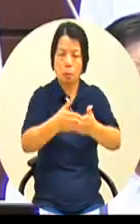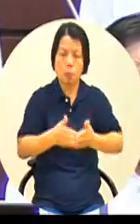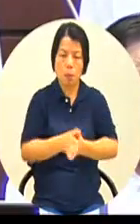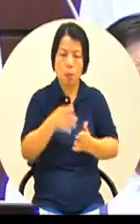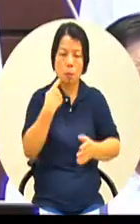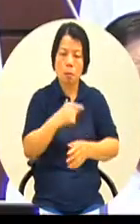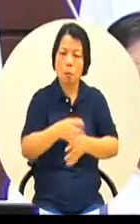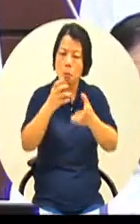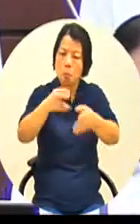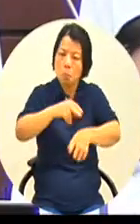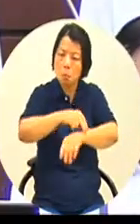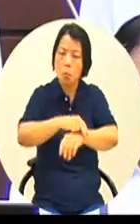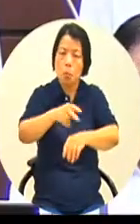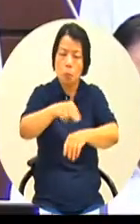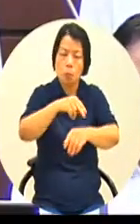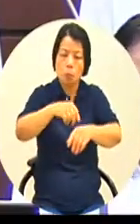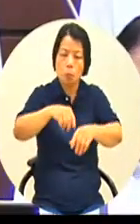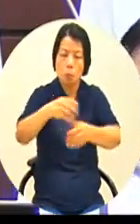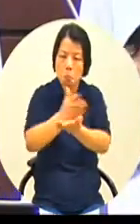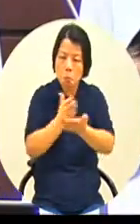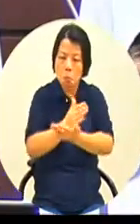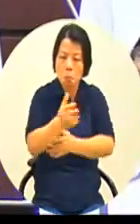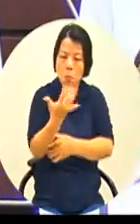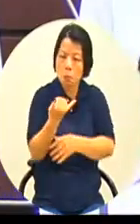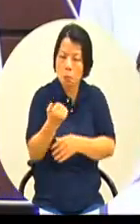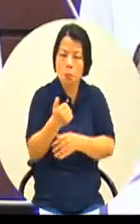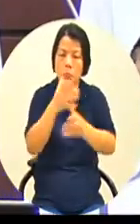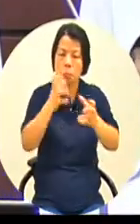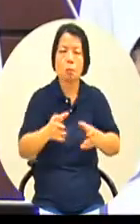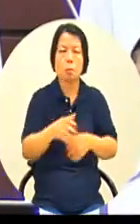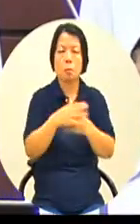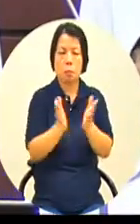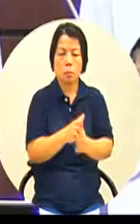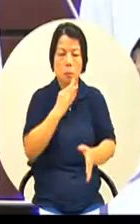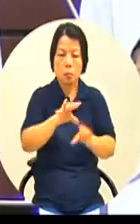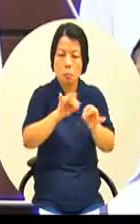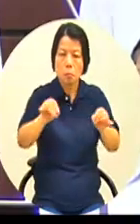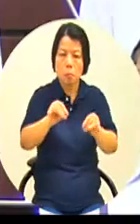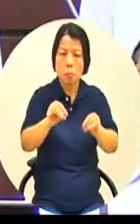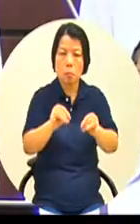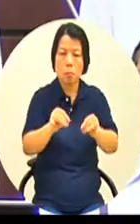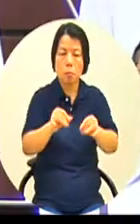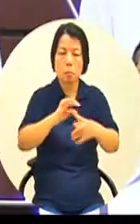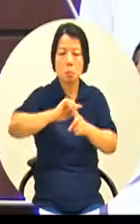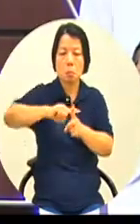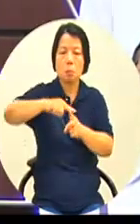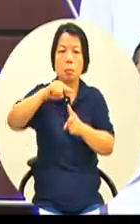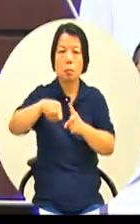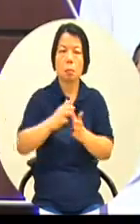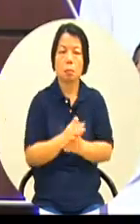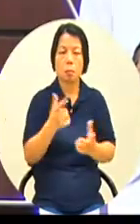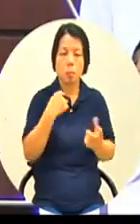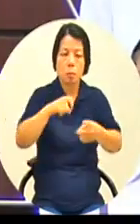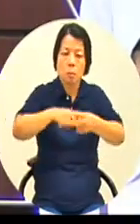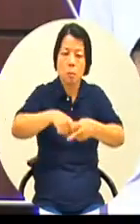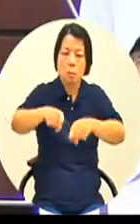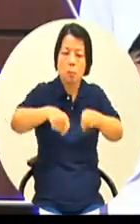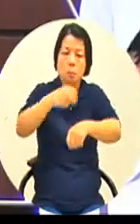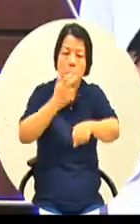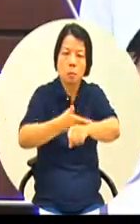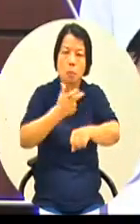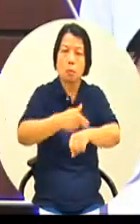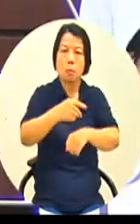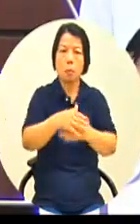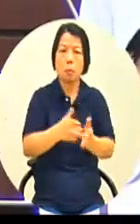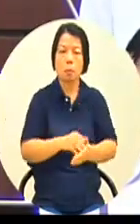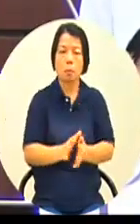行性的评估的部分，在这条线里底，伊的地质的条件，包括藤枝这个部分，工程技术面呢都比